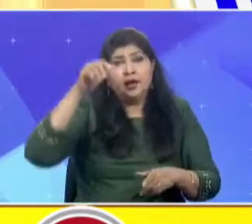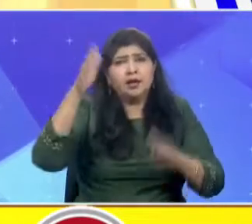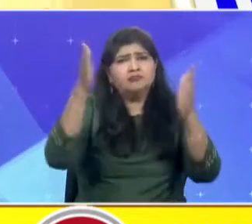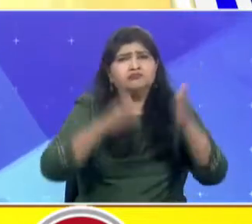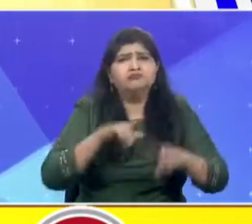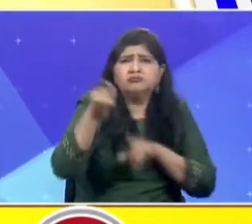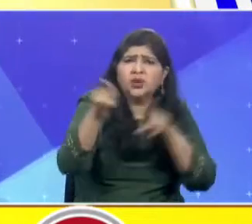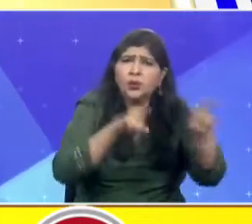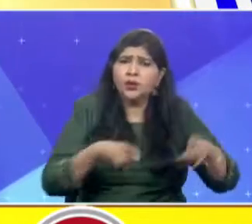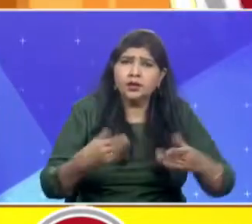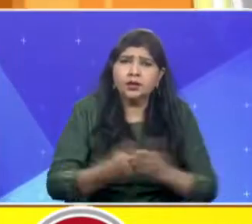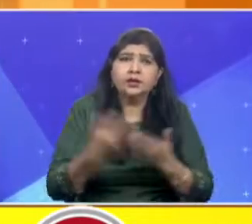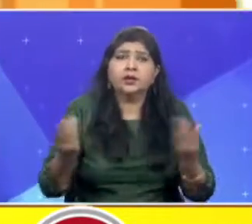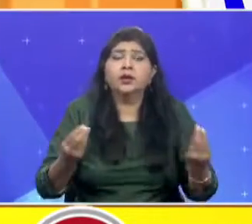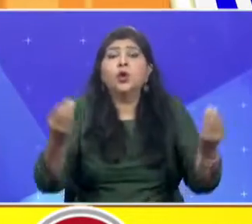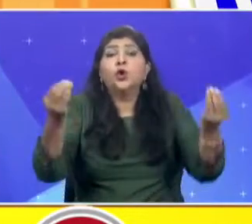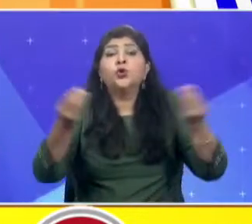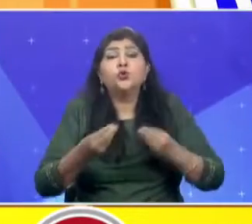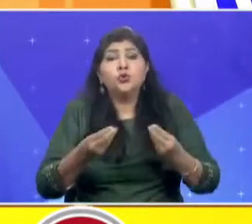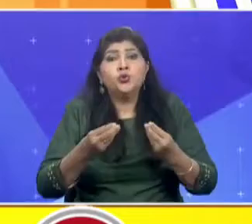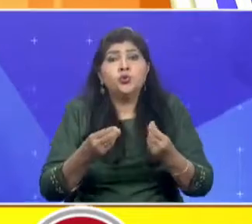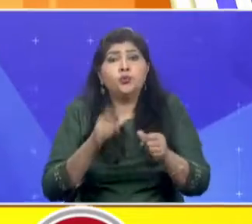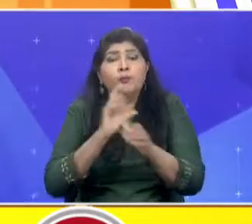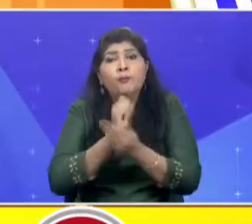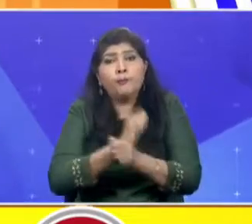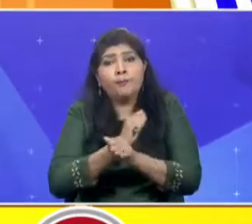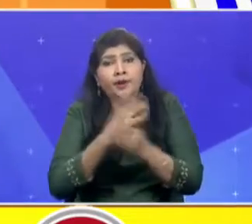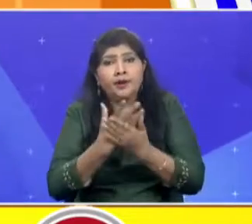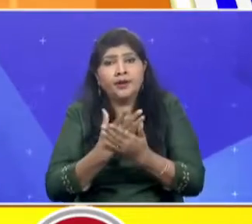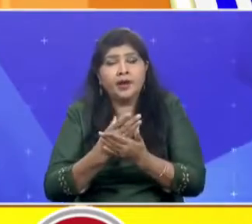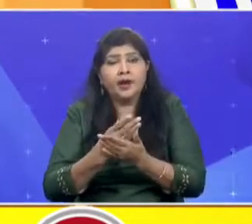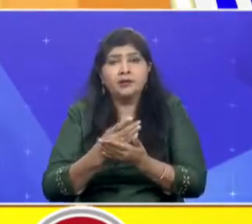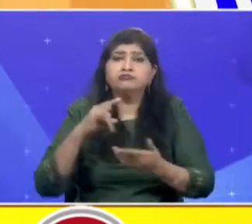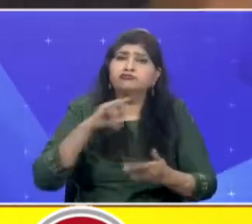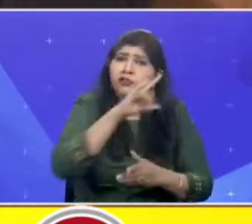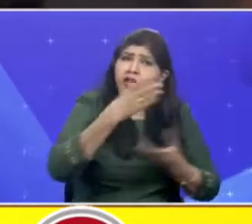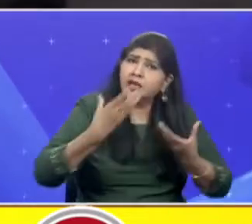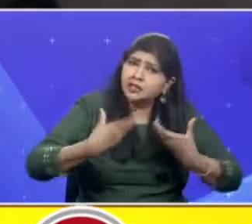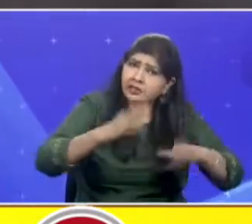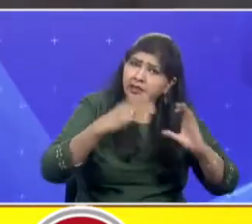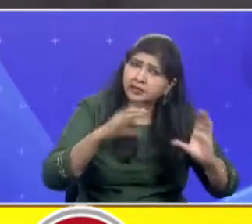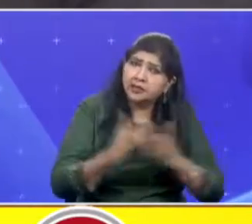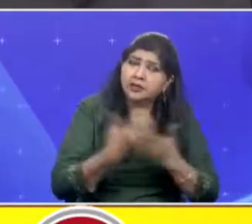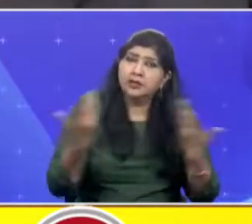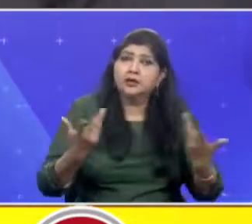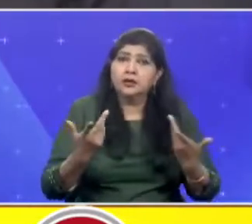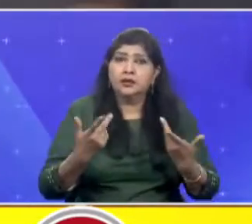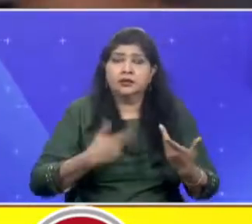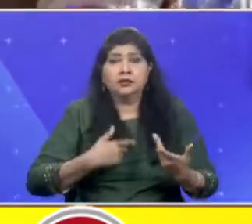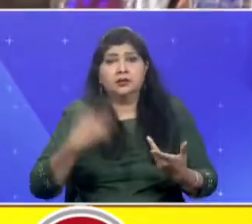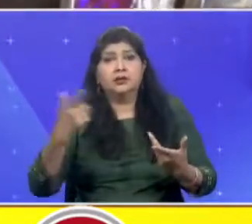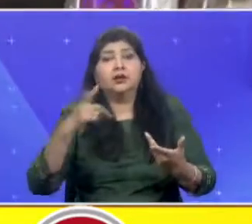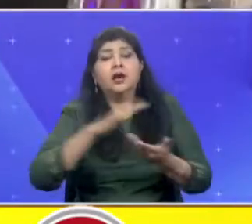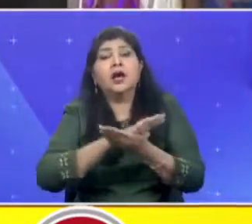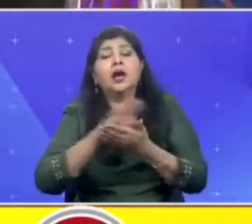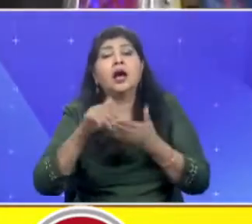से नए नए प्रोडक्ट जब विदेश जा रहे हैं, असम के हैलाकांडी